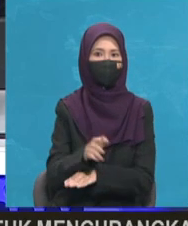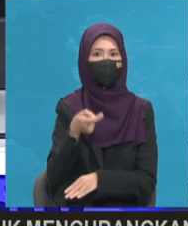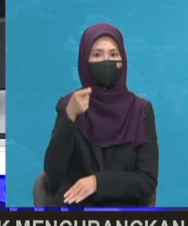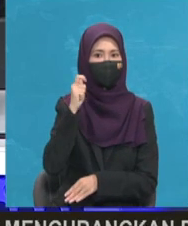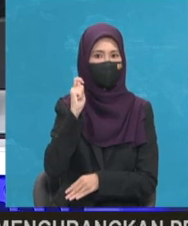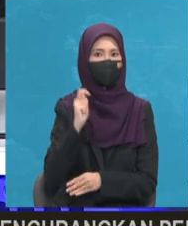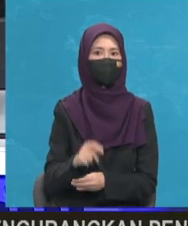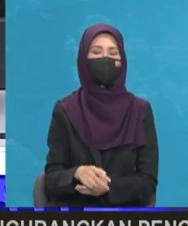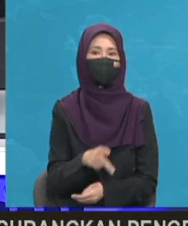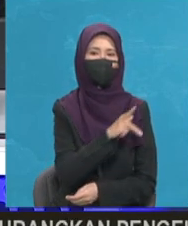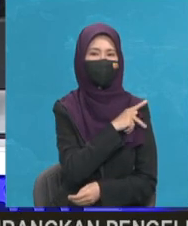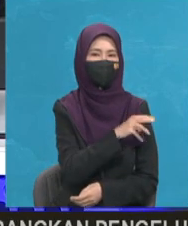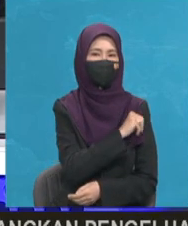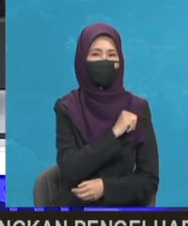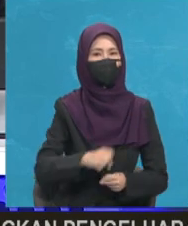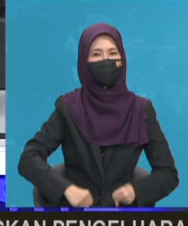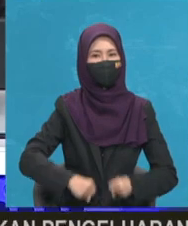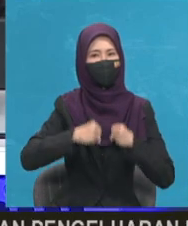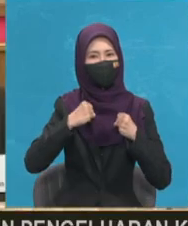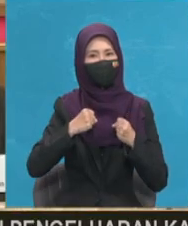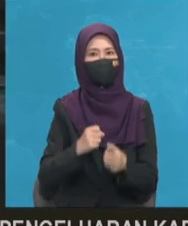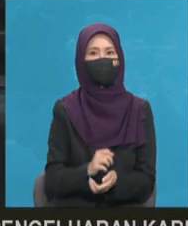dewan off yah Kementerian Kesehatan